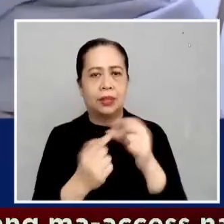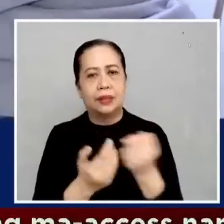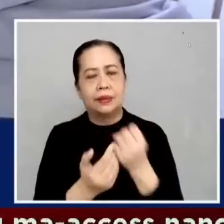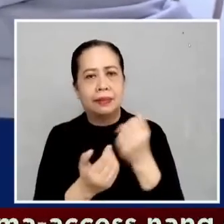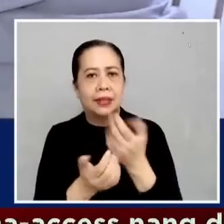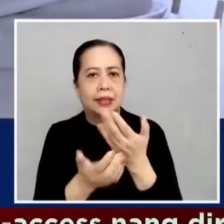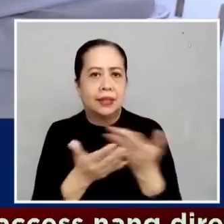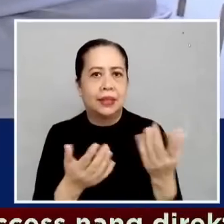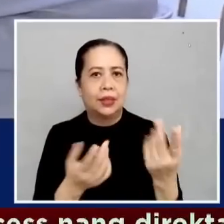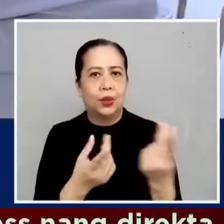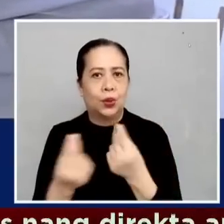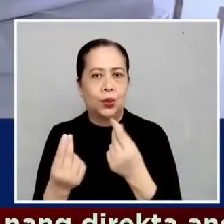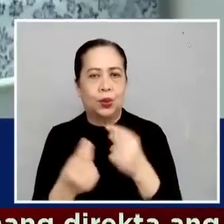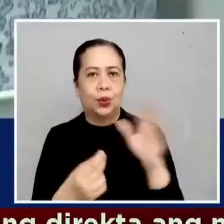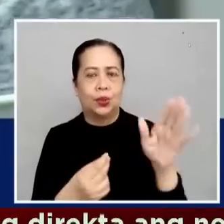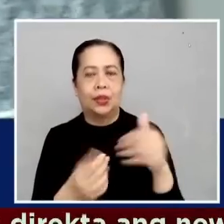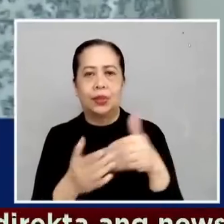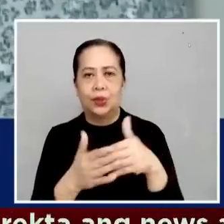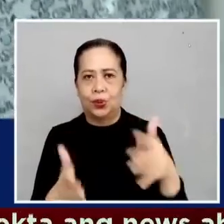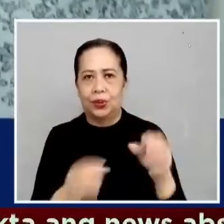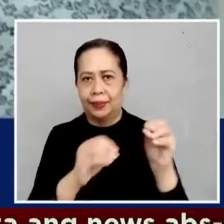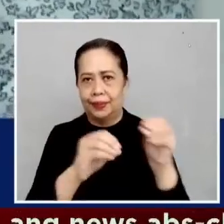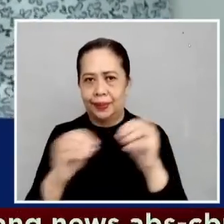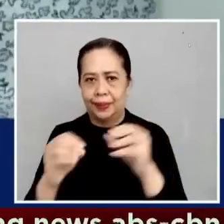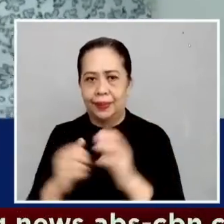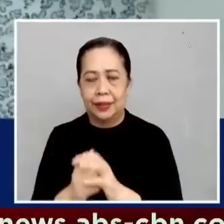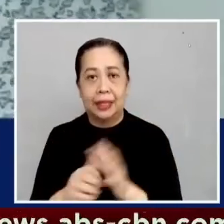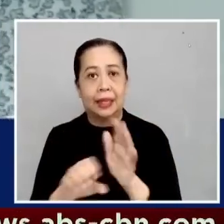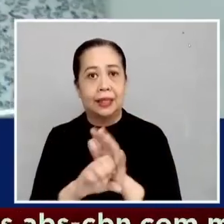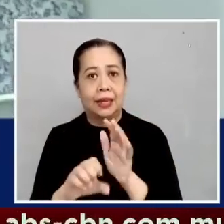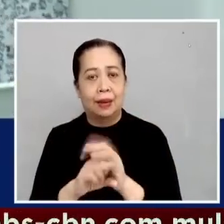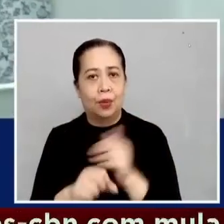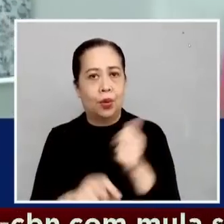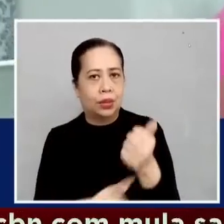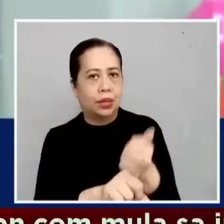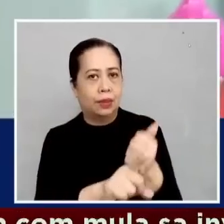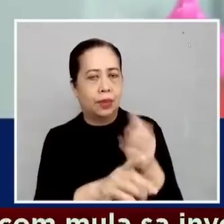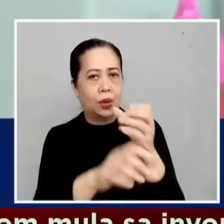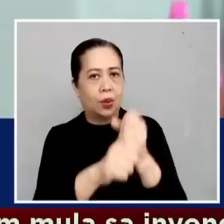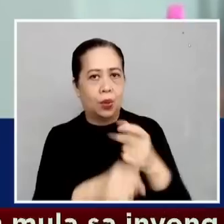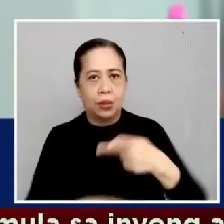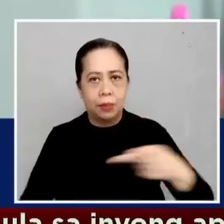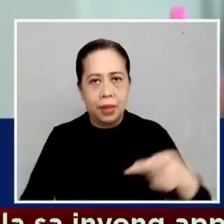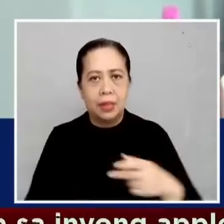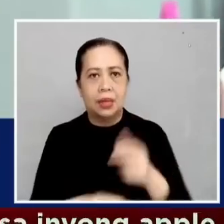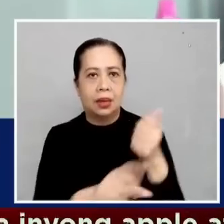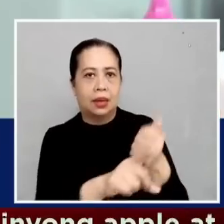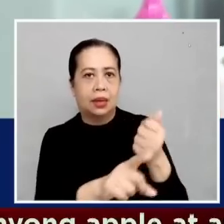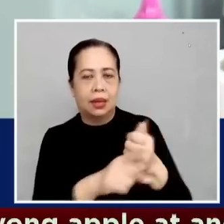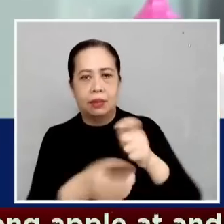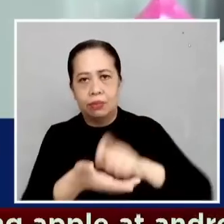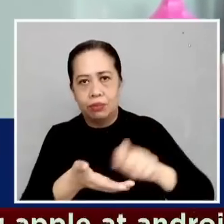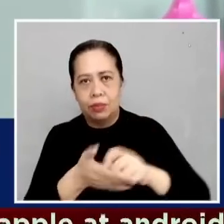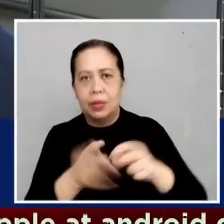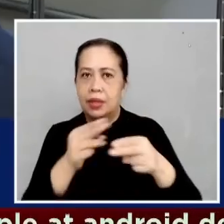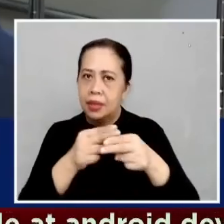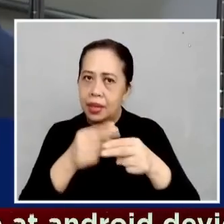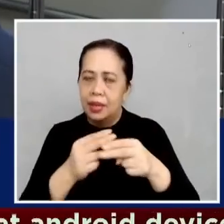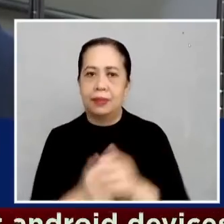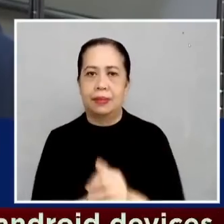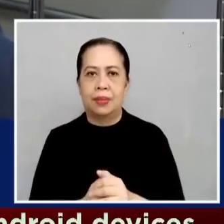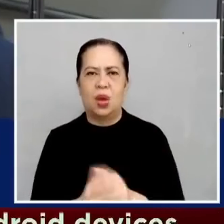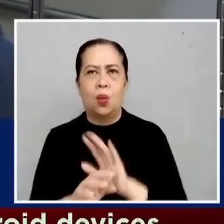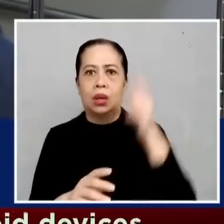na nagagawa ng kanilang mga tinuturuan, tulad ng pag-usang kumuha ng lapis o pagsulat ng kanilang mga pangalan. Huwag din naisipin